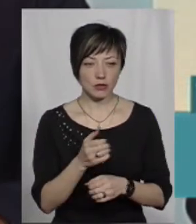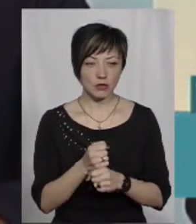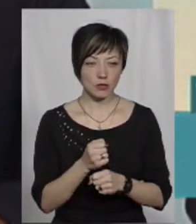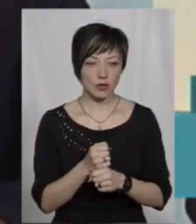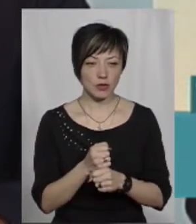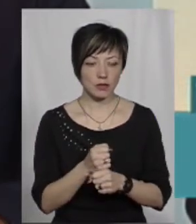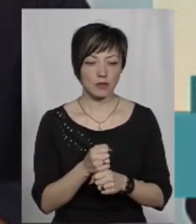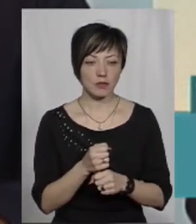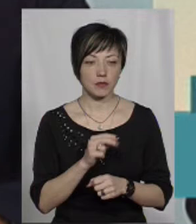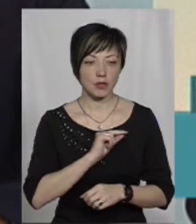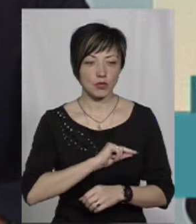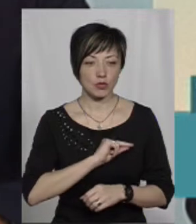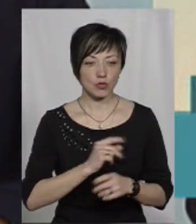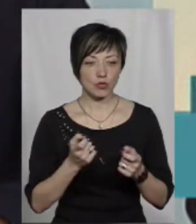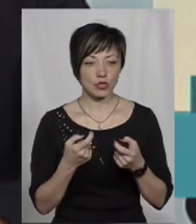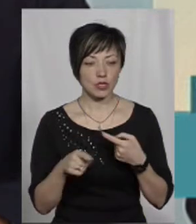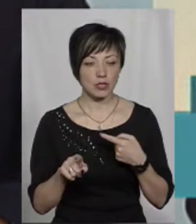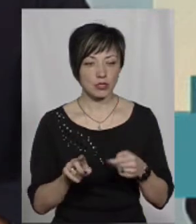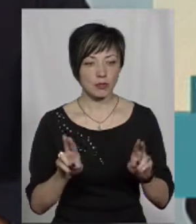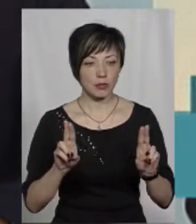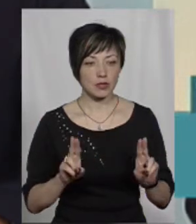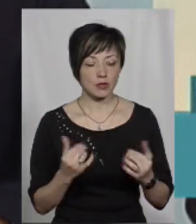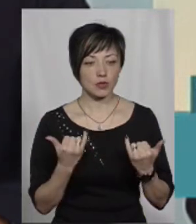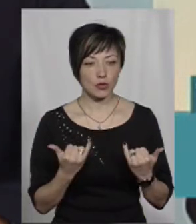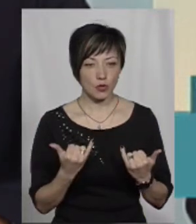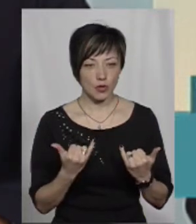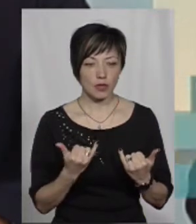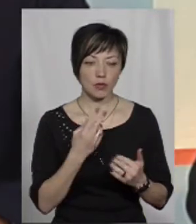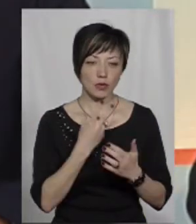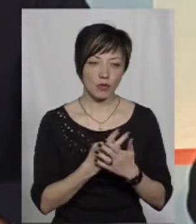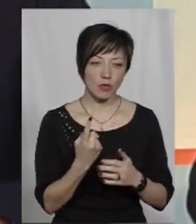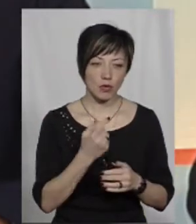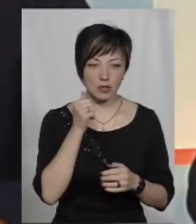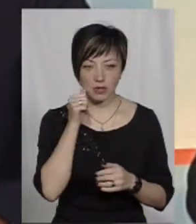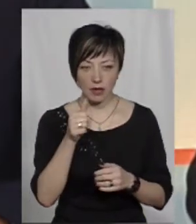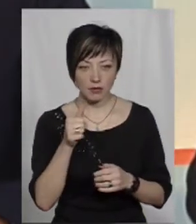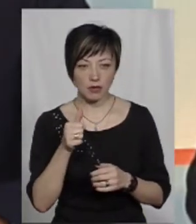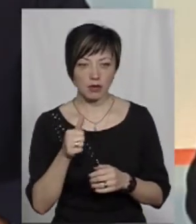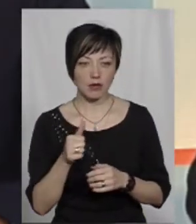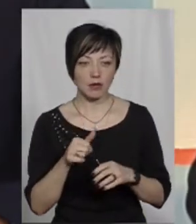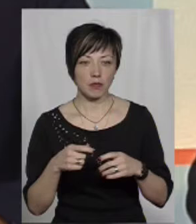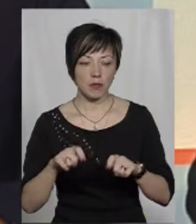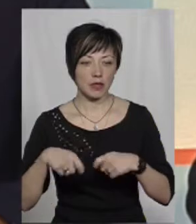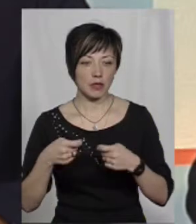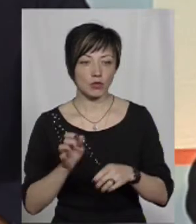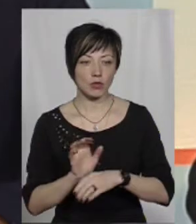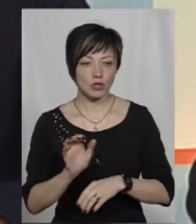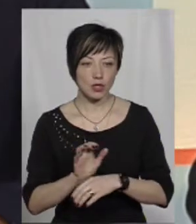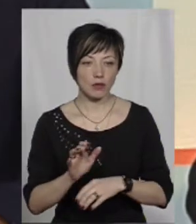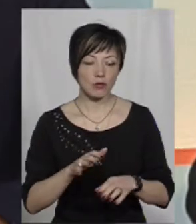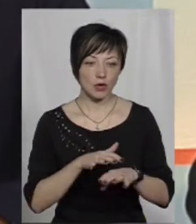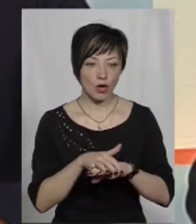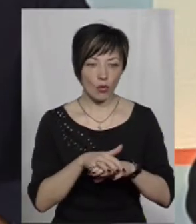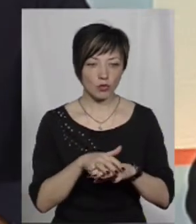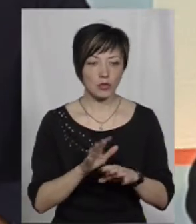розподіл, працюють трошки за іншим принципом. Тобто сьогодні ви подаєте покази, десь там завтра, післязавтра вони передаються на постачальника,